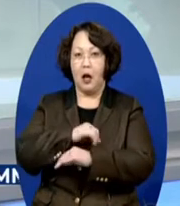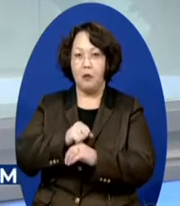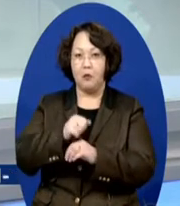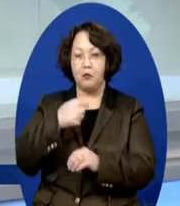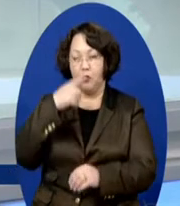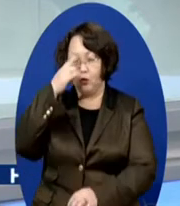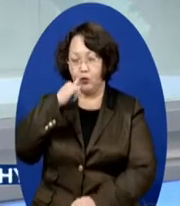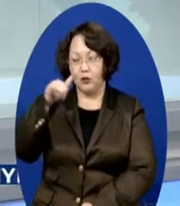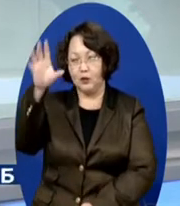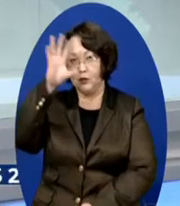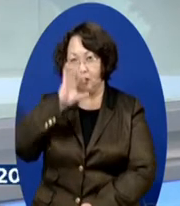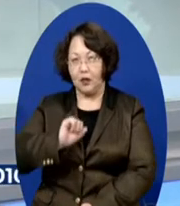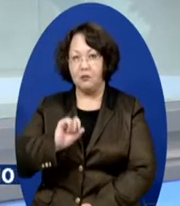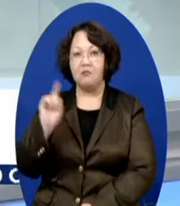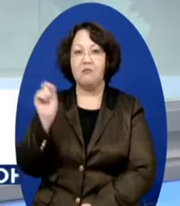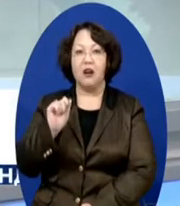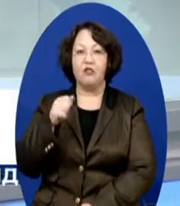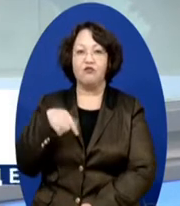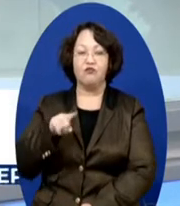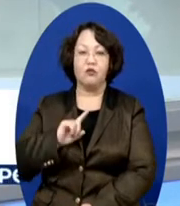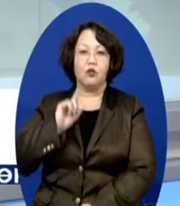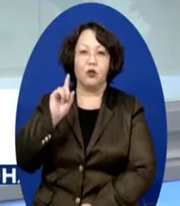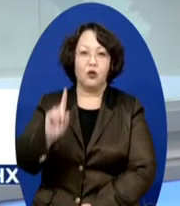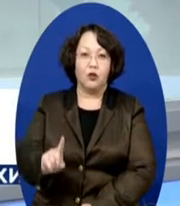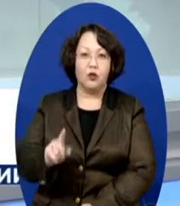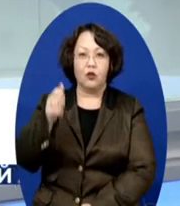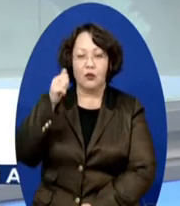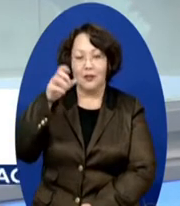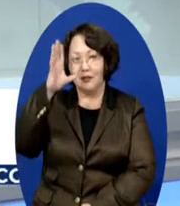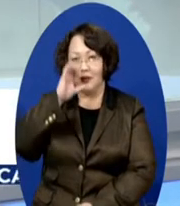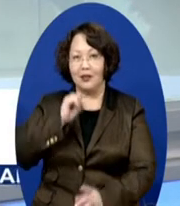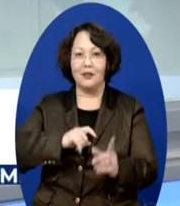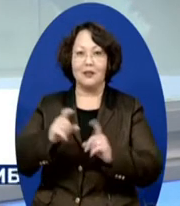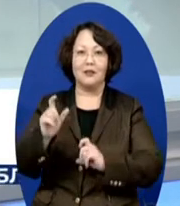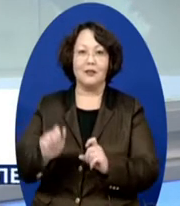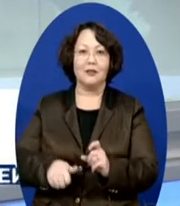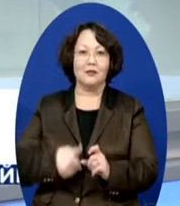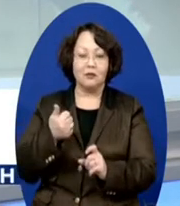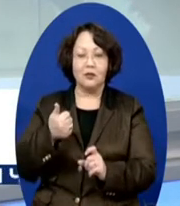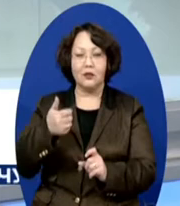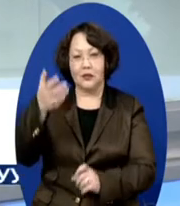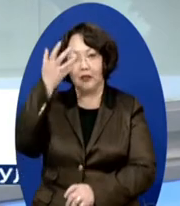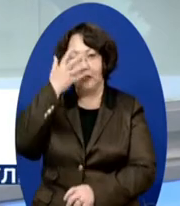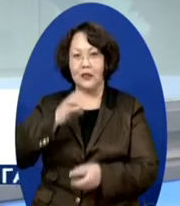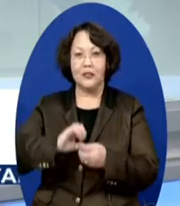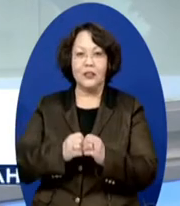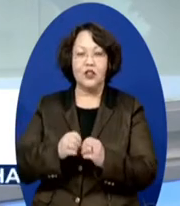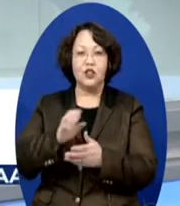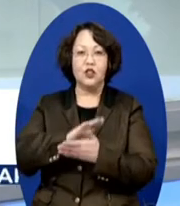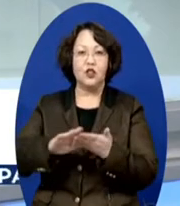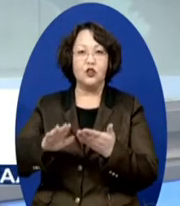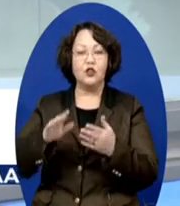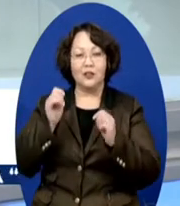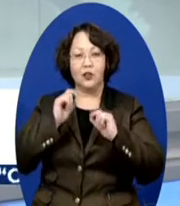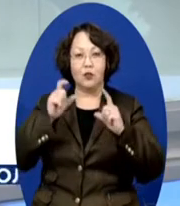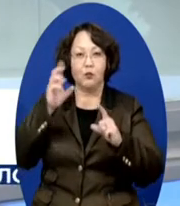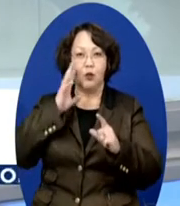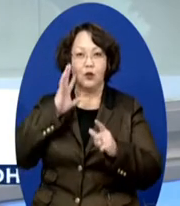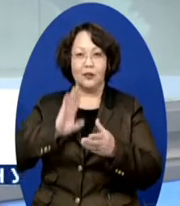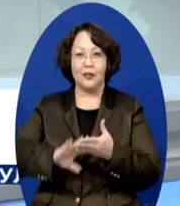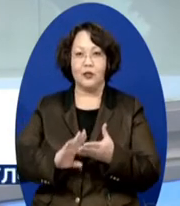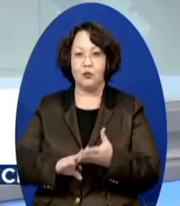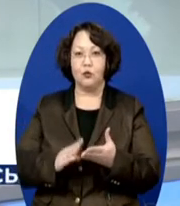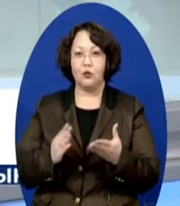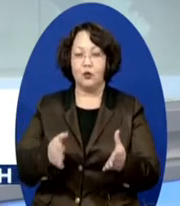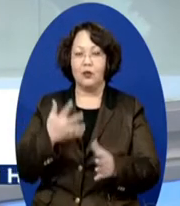Оюрдэн Наврызын баярт оролцлоо. За энэ үеэр ерөнхий сайд эдийн засгийг эрчимжүүлэх зорилгоор засгийн газраас хэрэгжүүлж байгаа шин сэргэлтийн бодлогыг